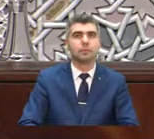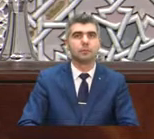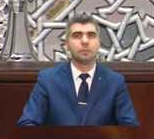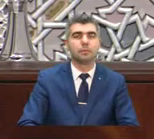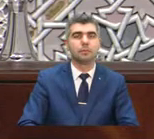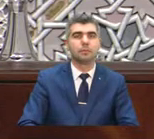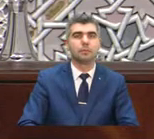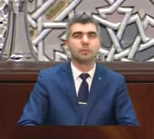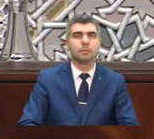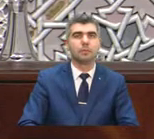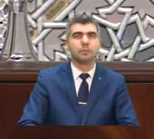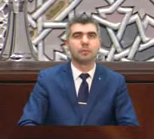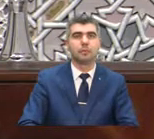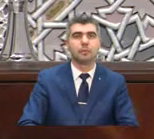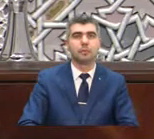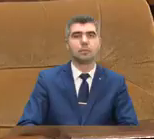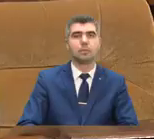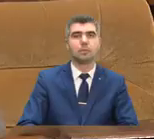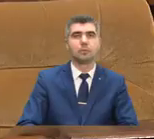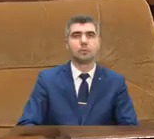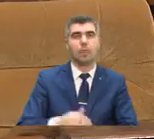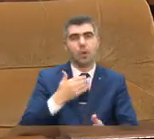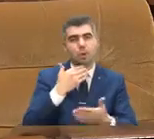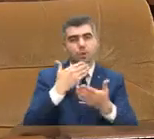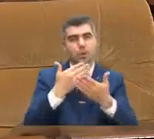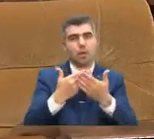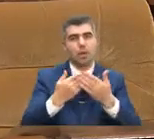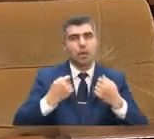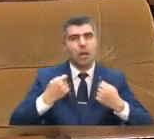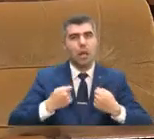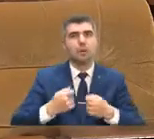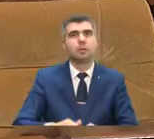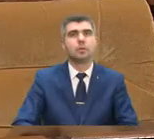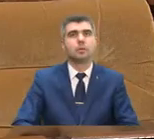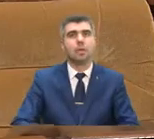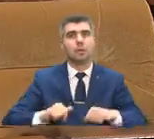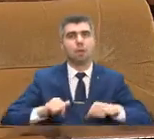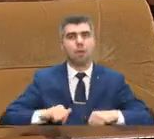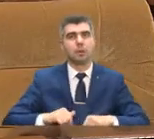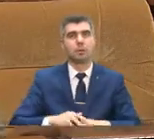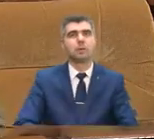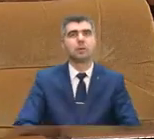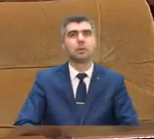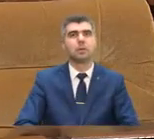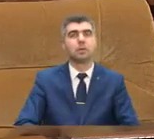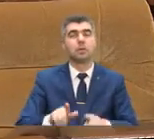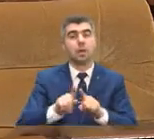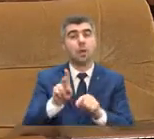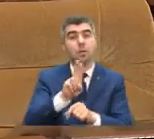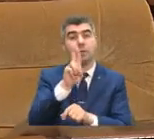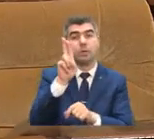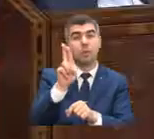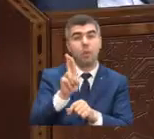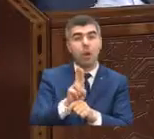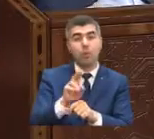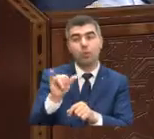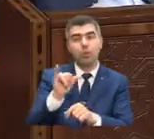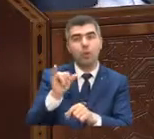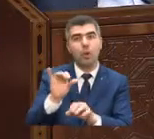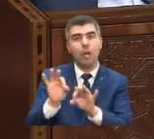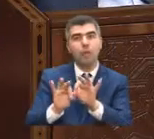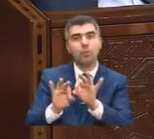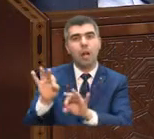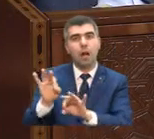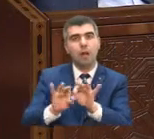تفضلوا سيدنا. شكرا السيد الرئيس. السيد الوزير، نسائلكم على الإجراءات